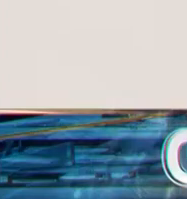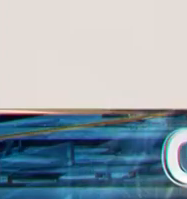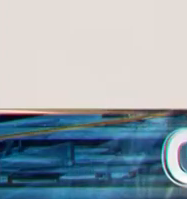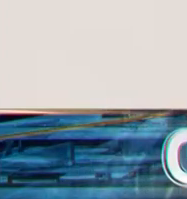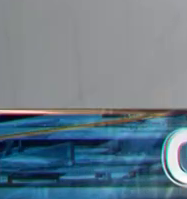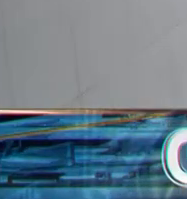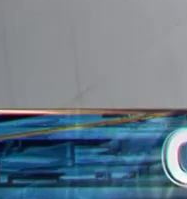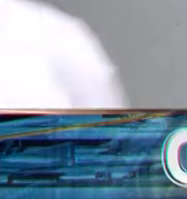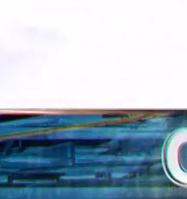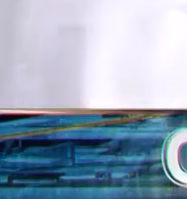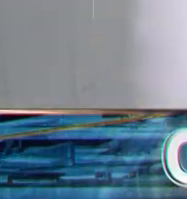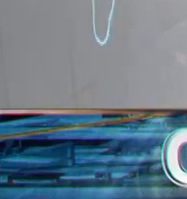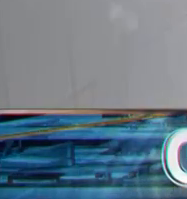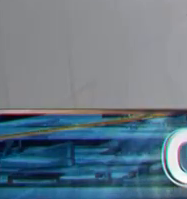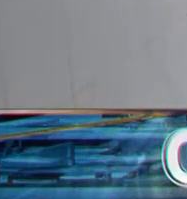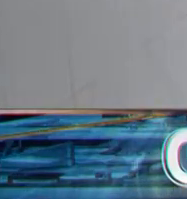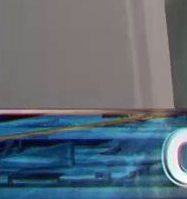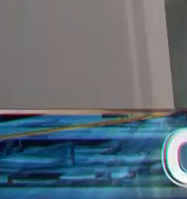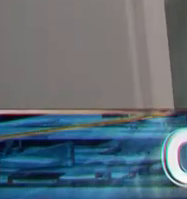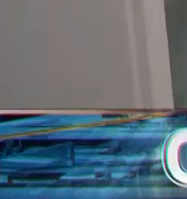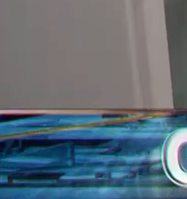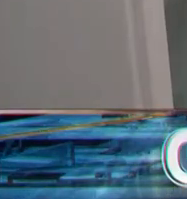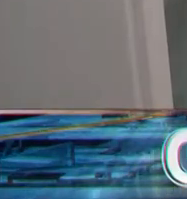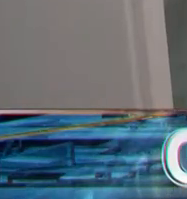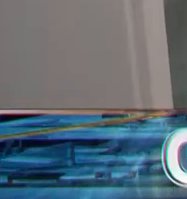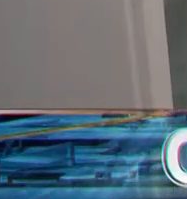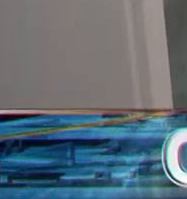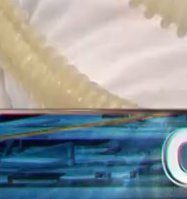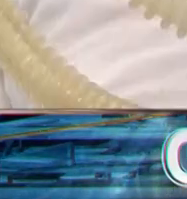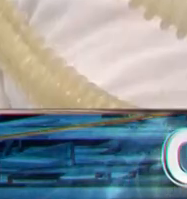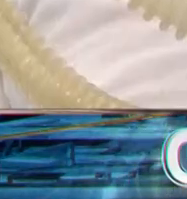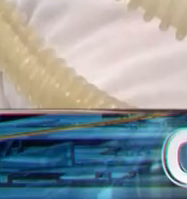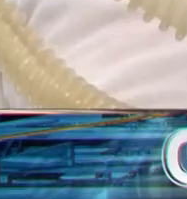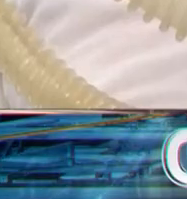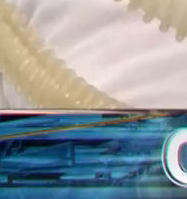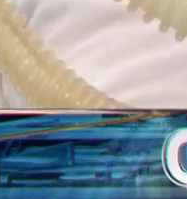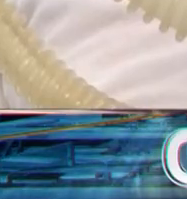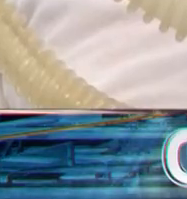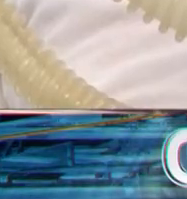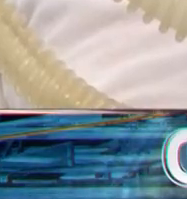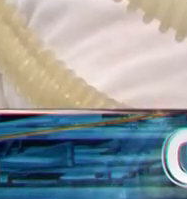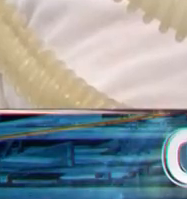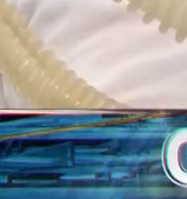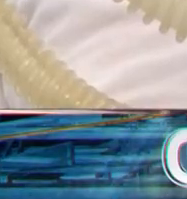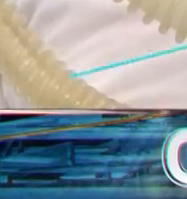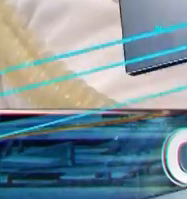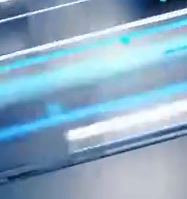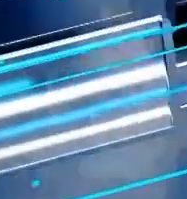На спад! В 3 раза снизилась заражаемость коронавирусом в Алматинской области с момента введения жесткого карантина.